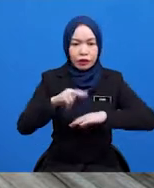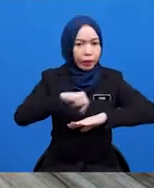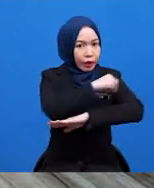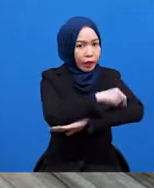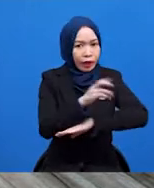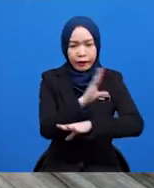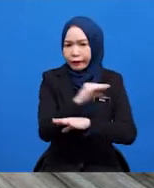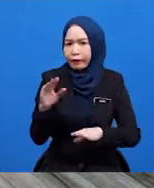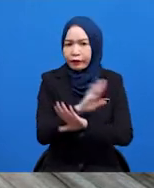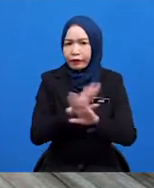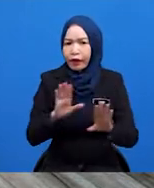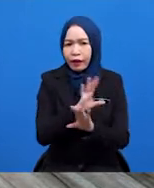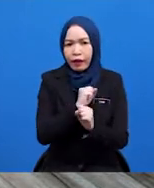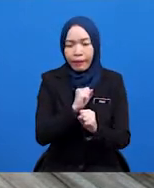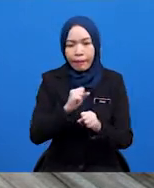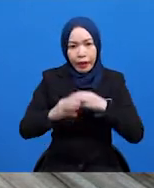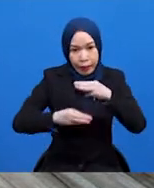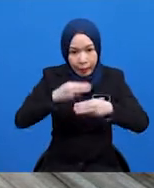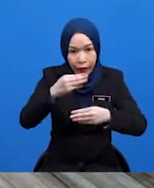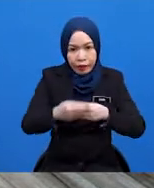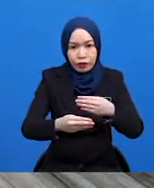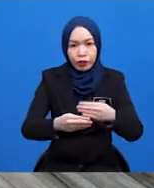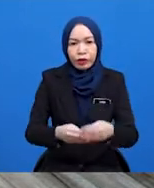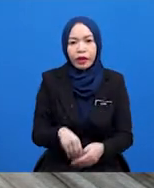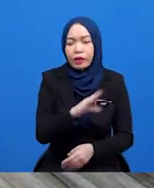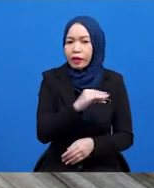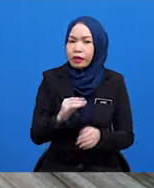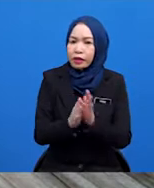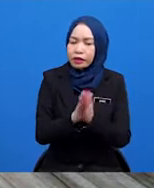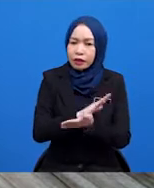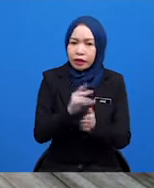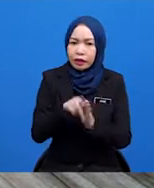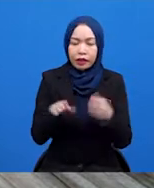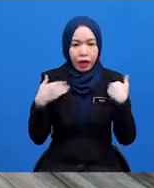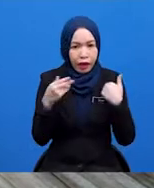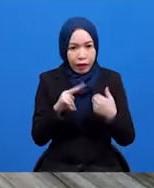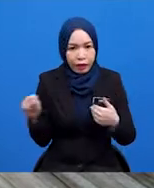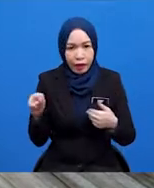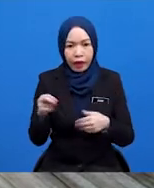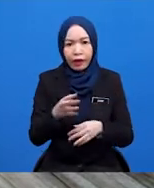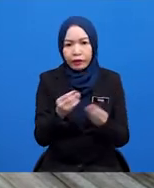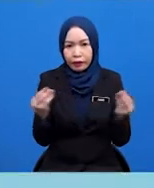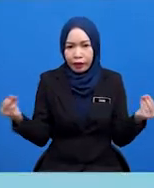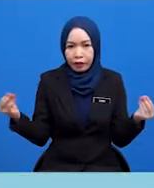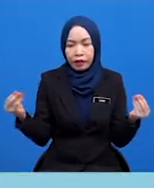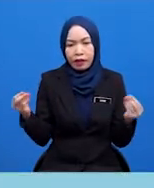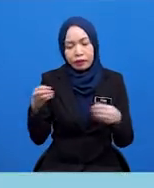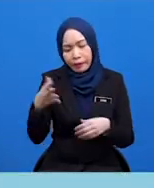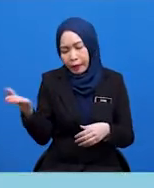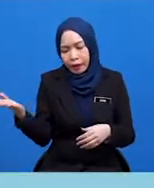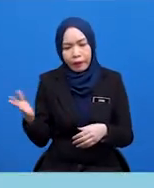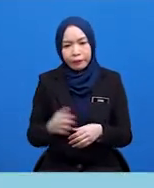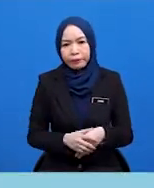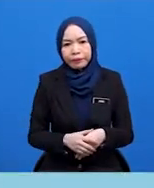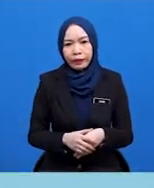dapat dimajukan dan menyebabkan berlakunya keadaan tanah-tanah pertanian terbiar.